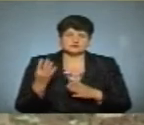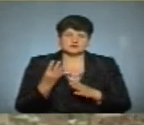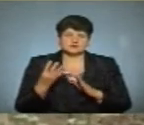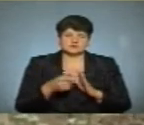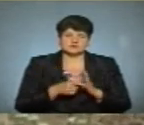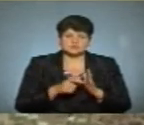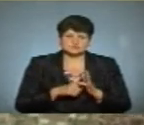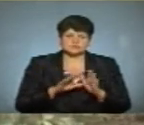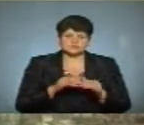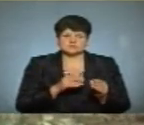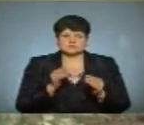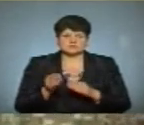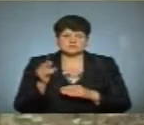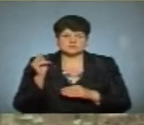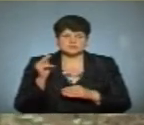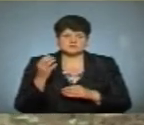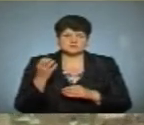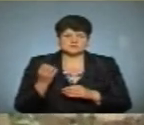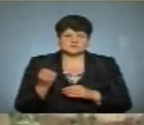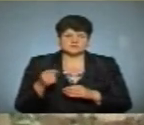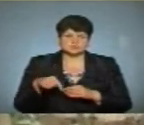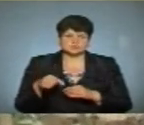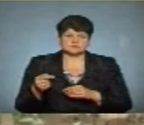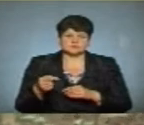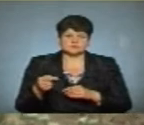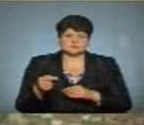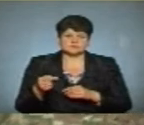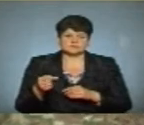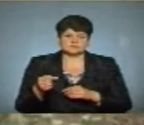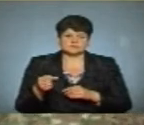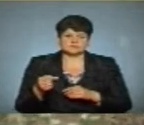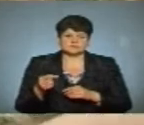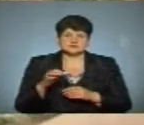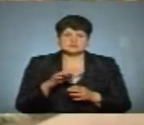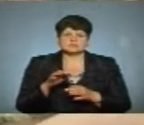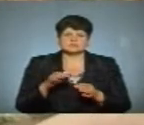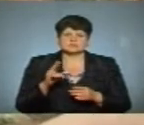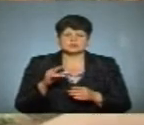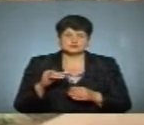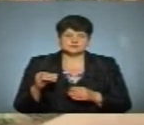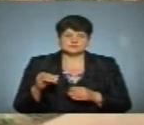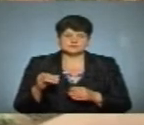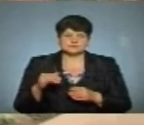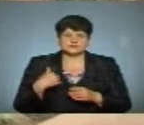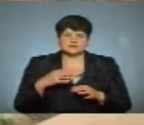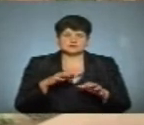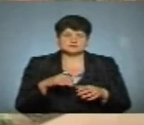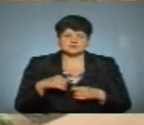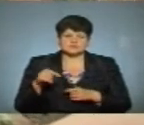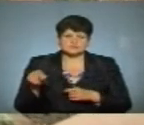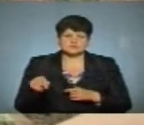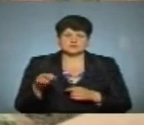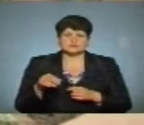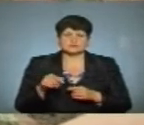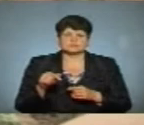до четвертого класу. Потім навчався ще тут в Автомополі, в Сертинцю. Цей, ну, бо мене забрали звідти, потім перевезли